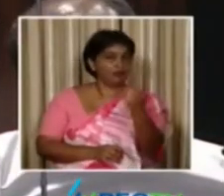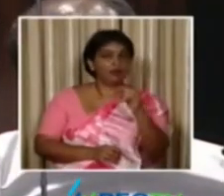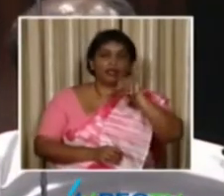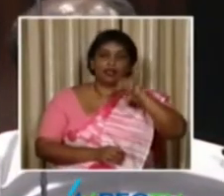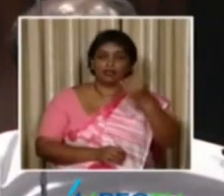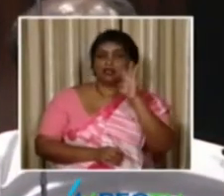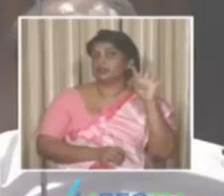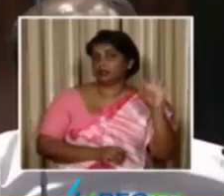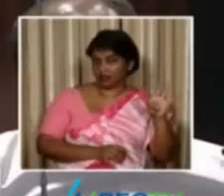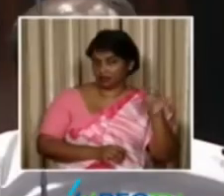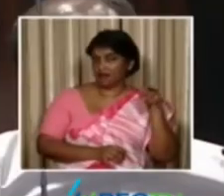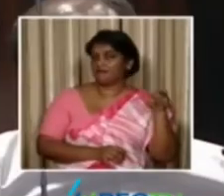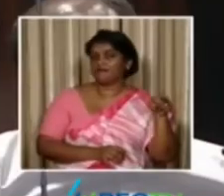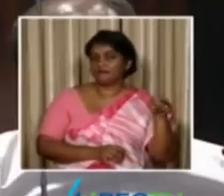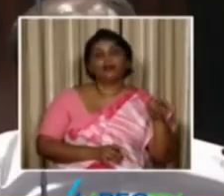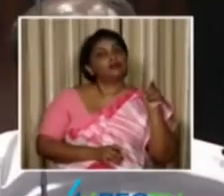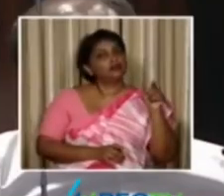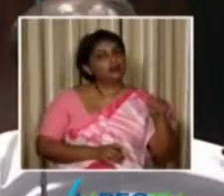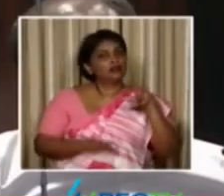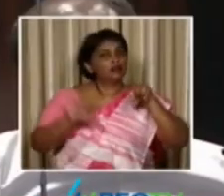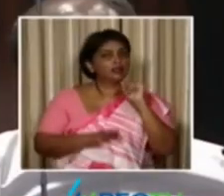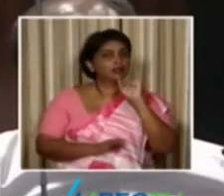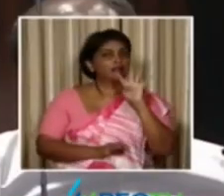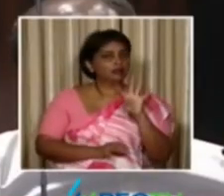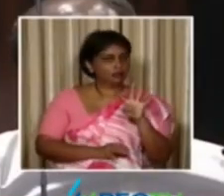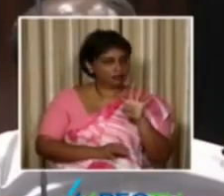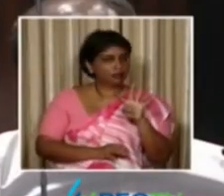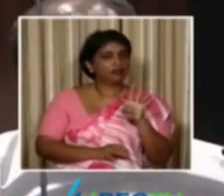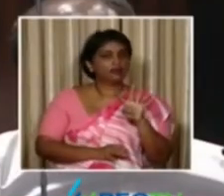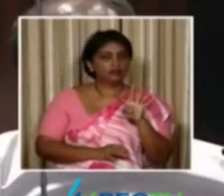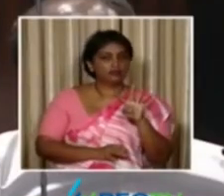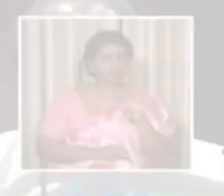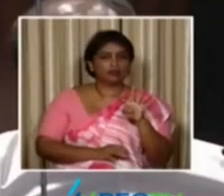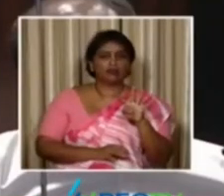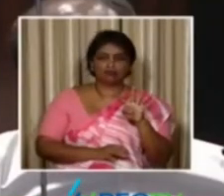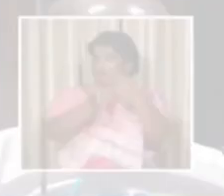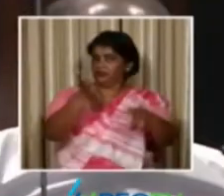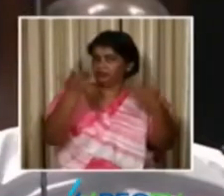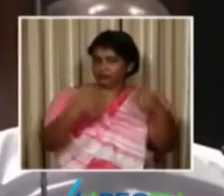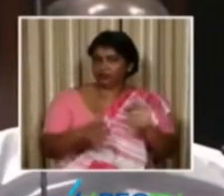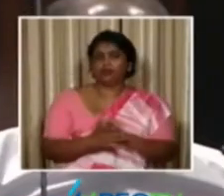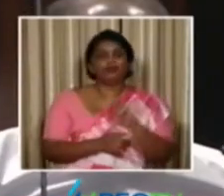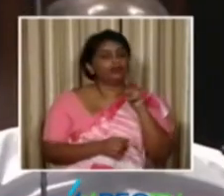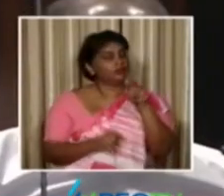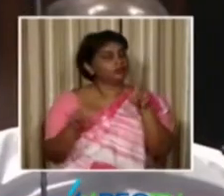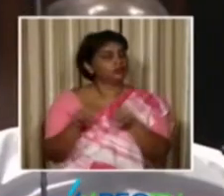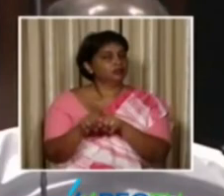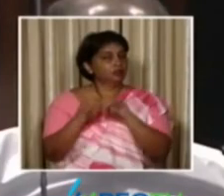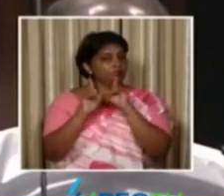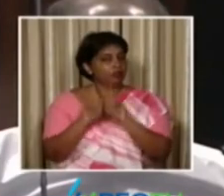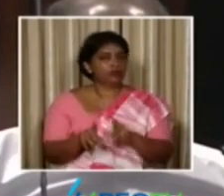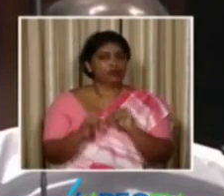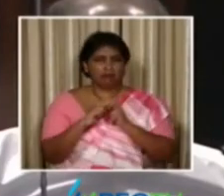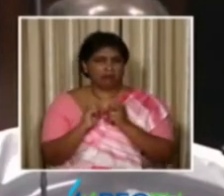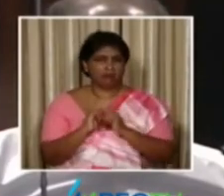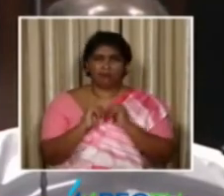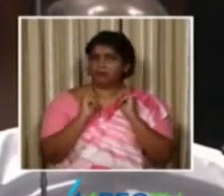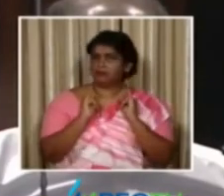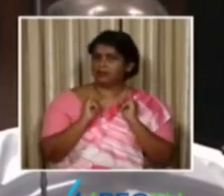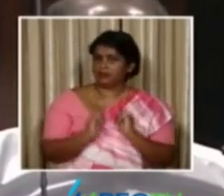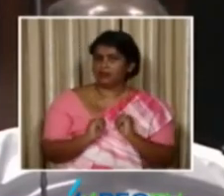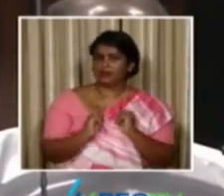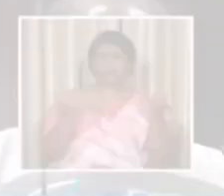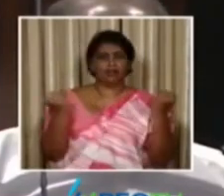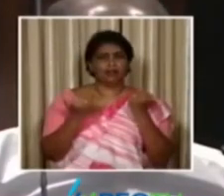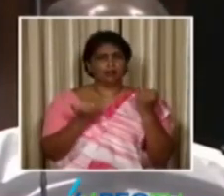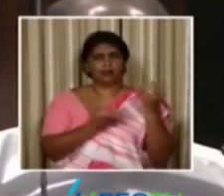කන්ටේනර්ස් 4644ක් තියෙනවා මේකෙන් 764ක් හැසඩස් වේස් ගණයට අයිති ඒ අනුව මේ වාගේ උපද්‍රවකාරී අපද්‍රව්‍ය